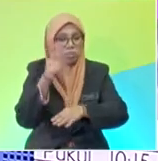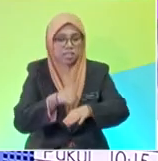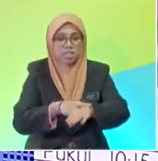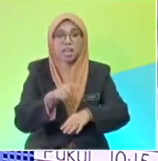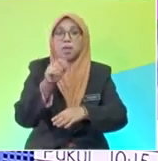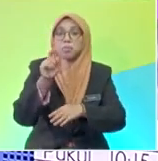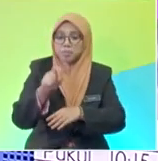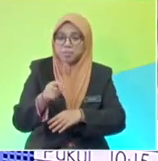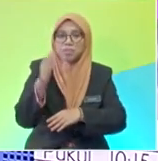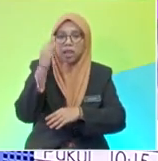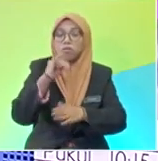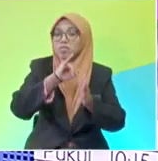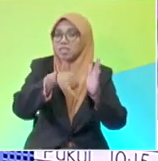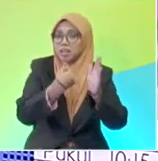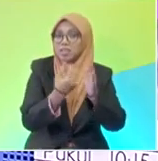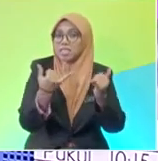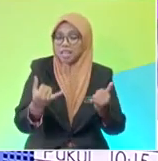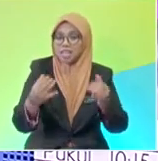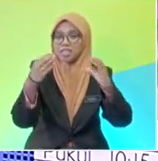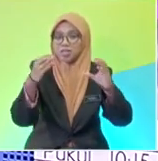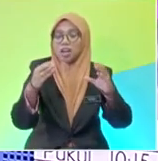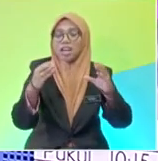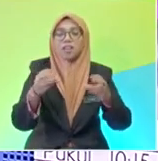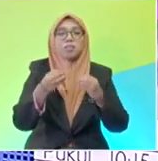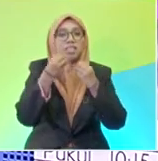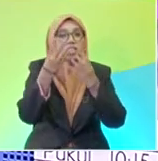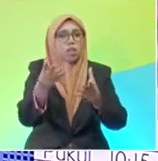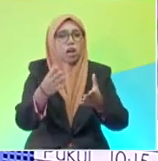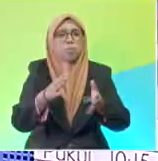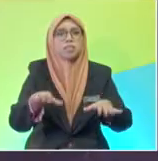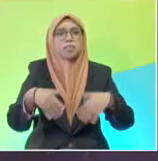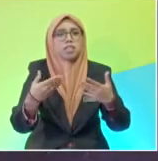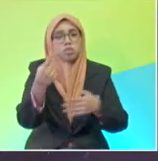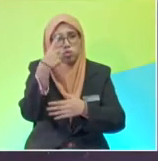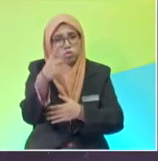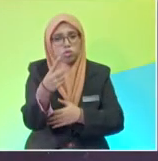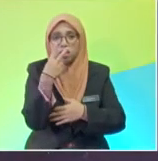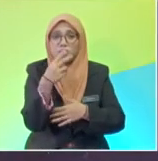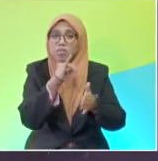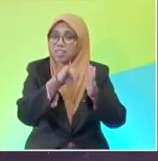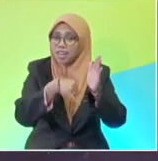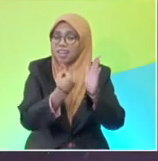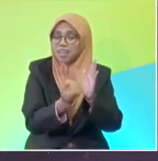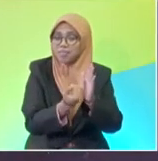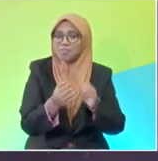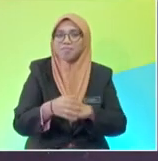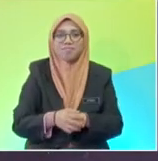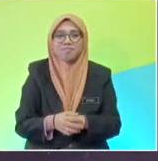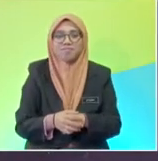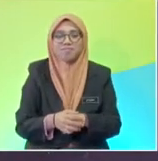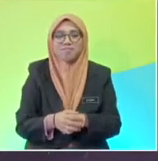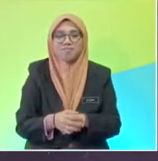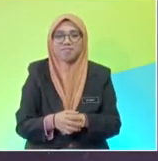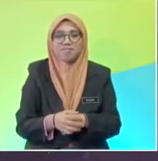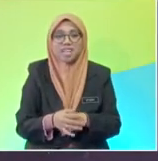terangkan macam mana cara nak belajar ataupun nak baca jam ni macam mana. Silakan Cikgu. Kalau dapat tengok